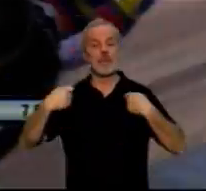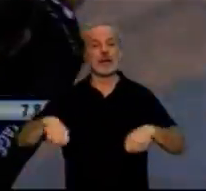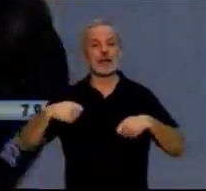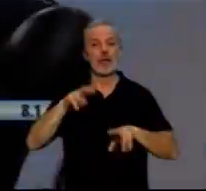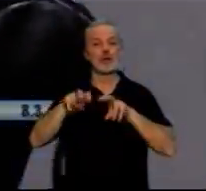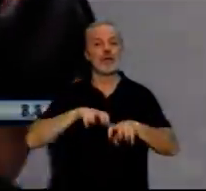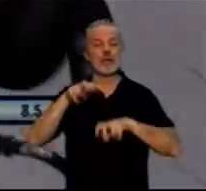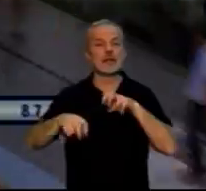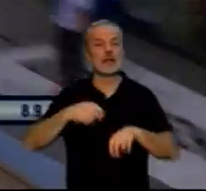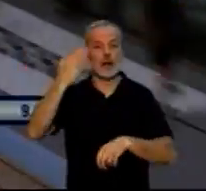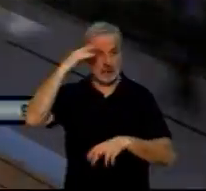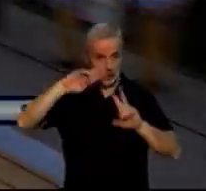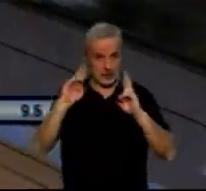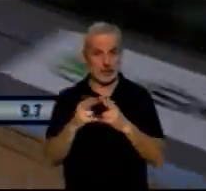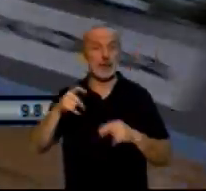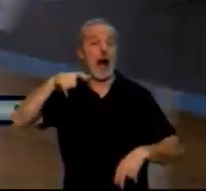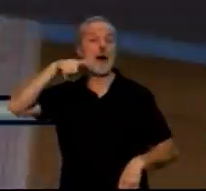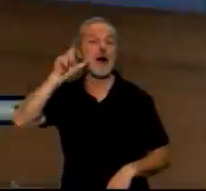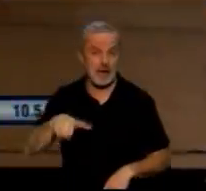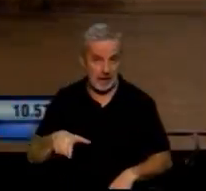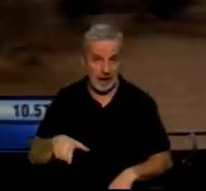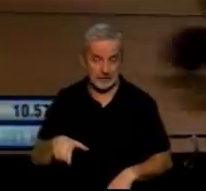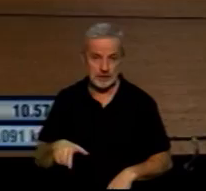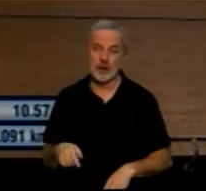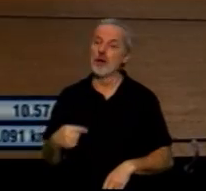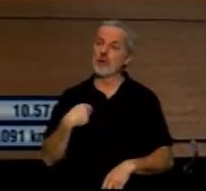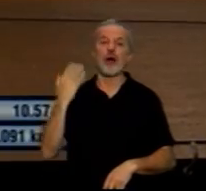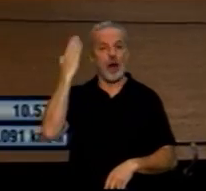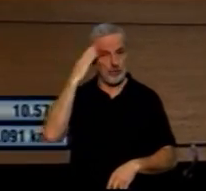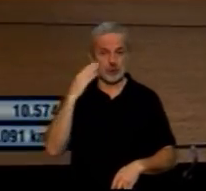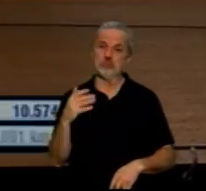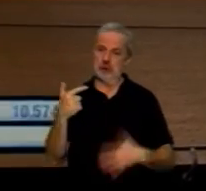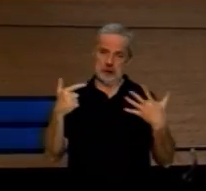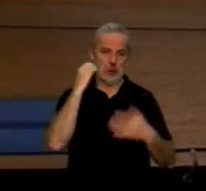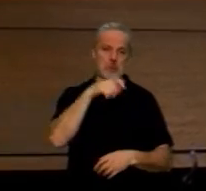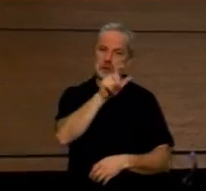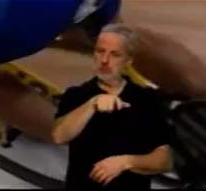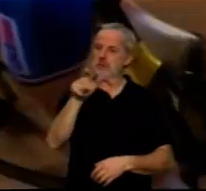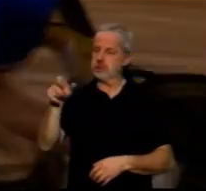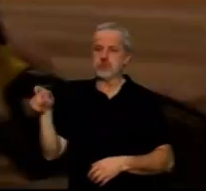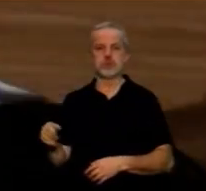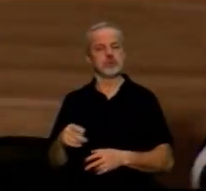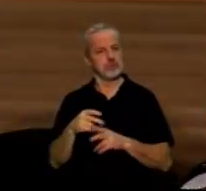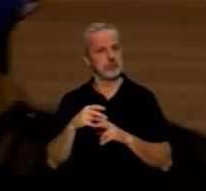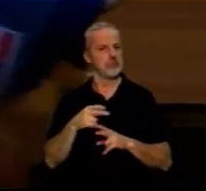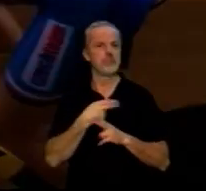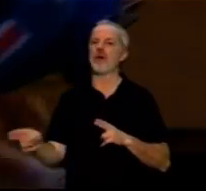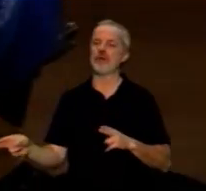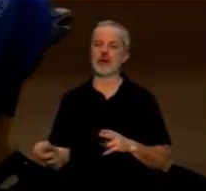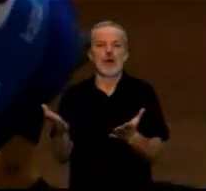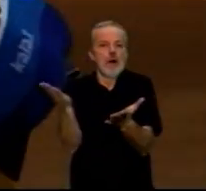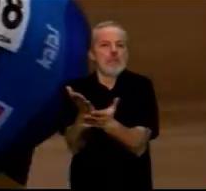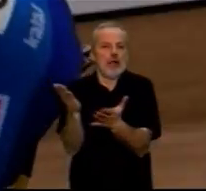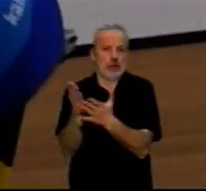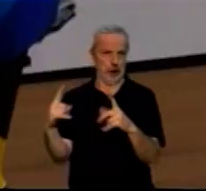tak jeden vedle druhého si myslím, že patří opravdu do té světové špičky.